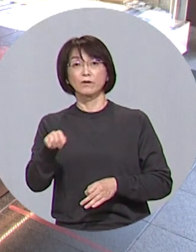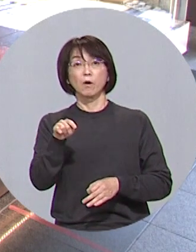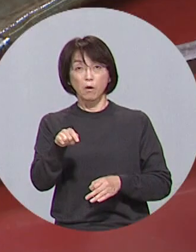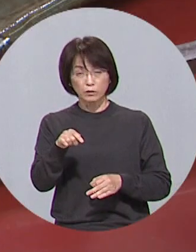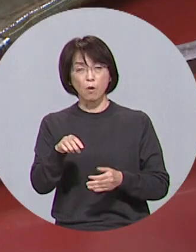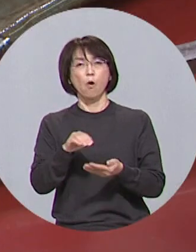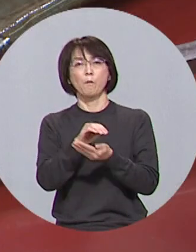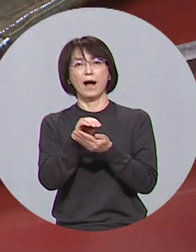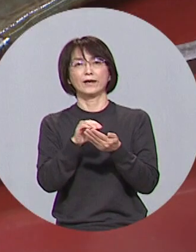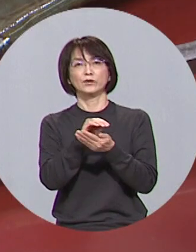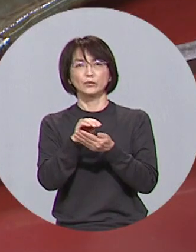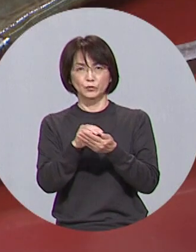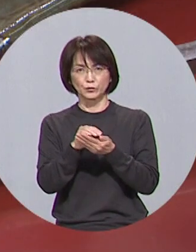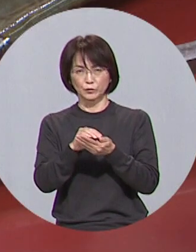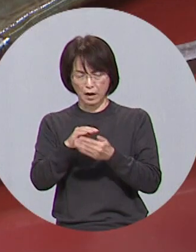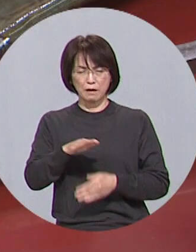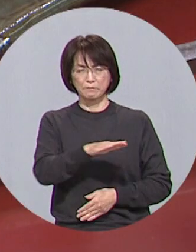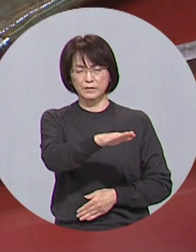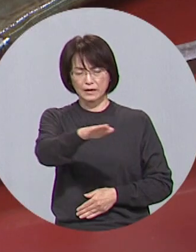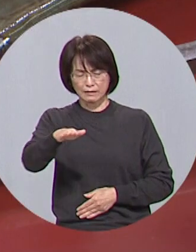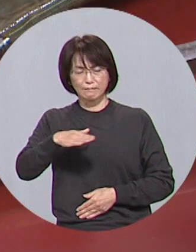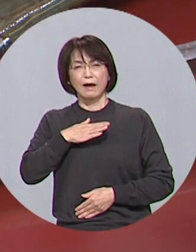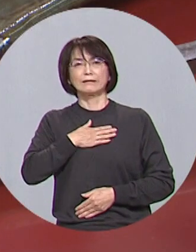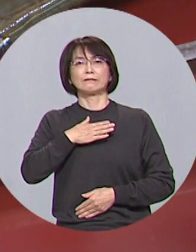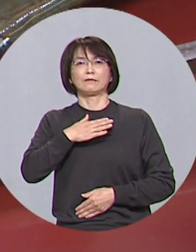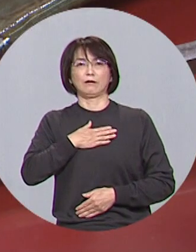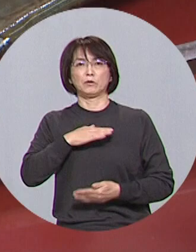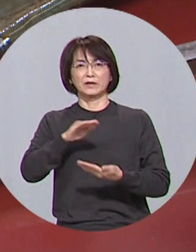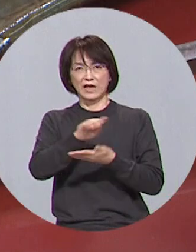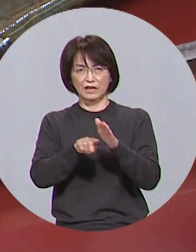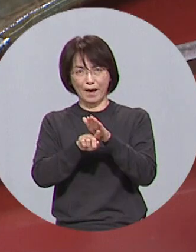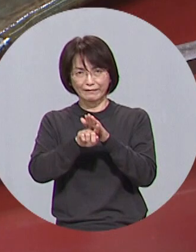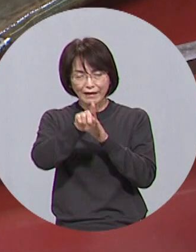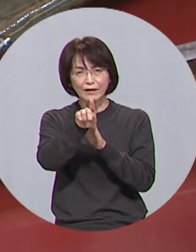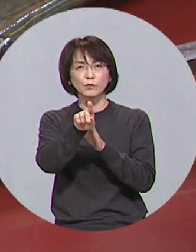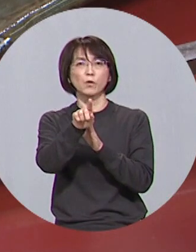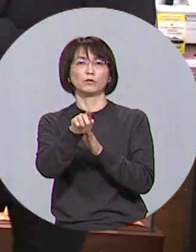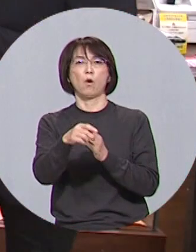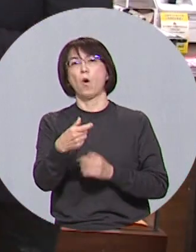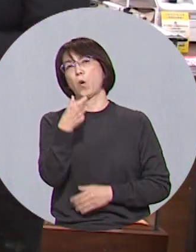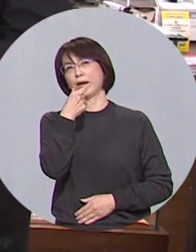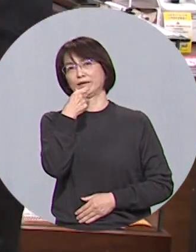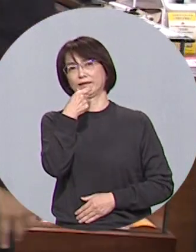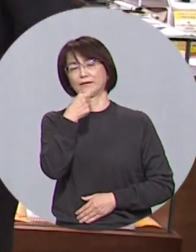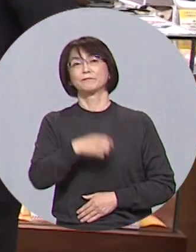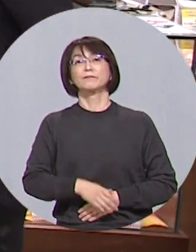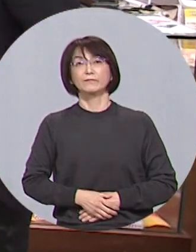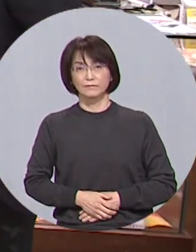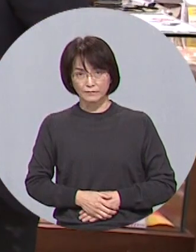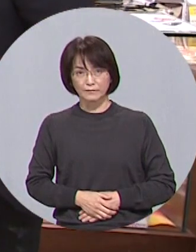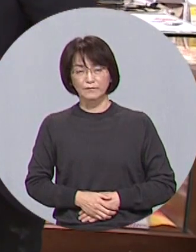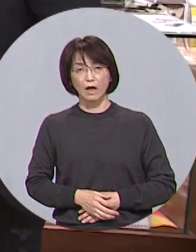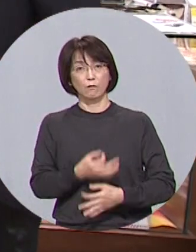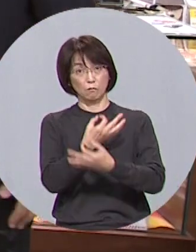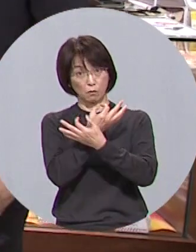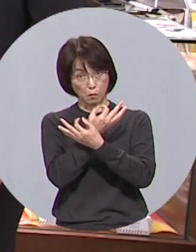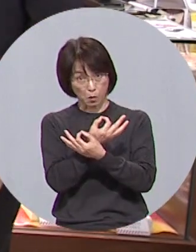石まんじゅうは言わずと知れた埼玉を代表する銘菓の一つです。翔んで埼玉と